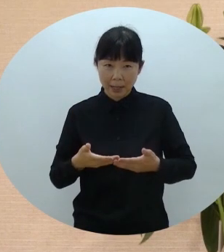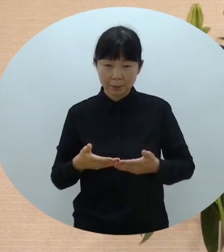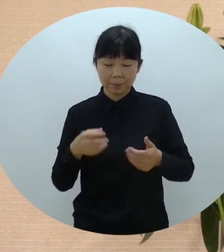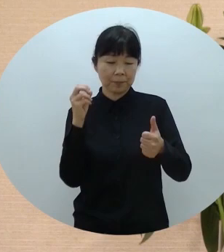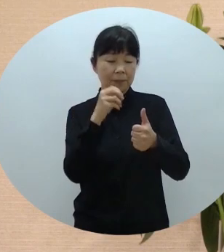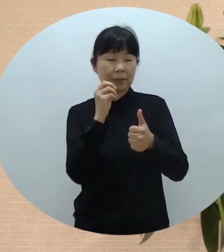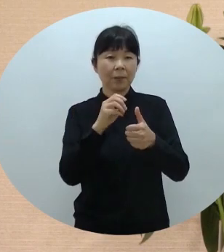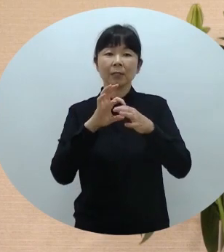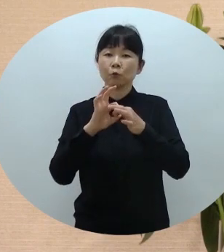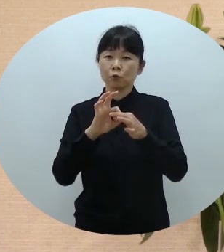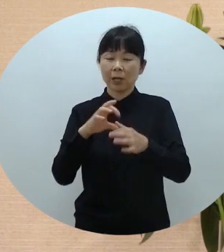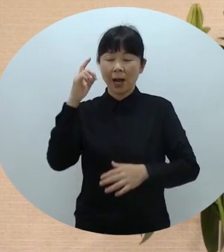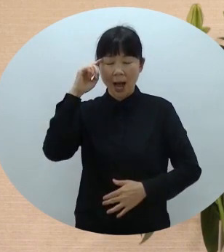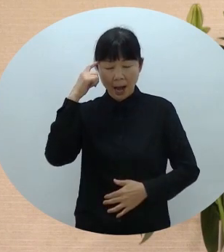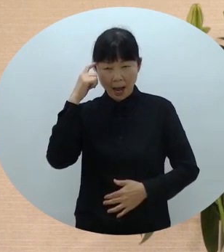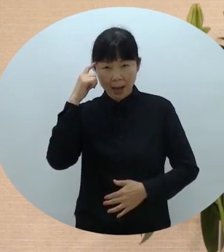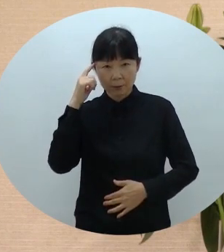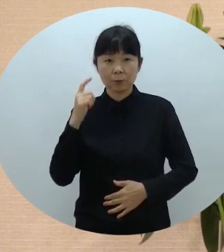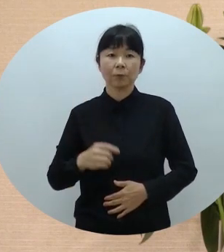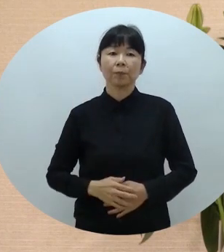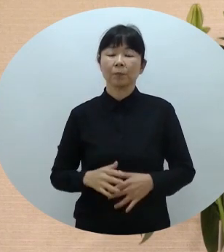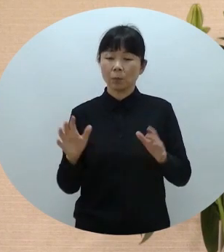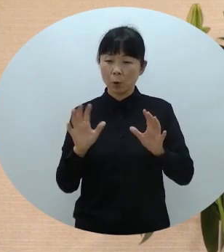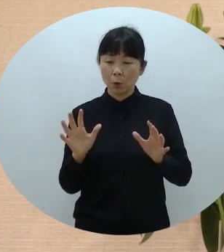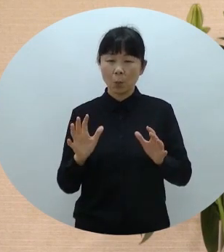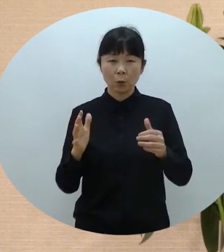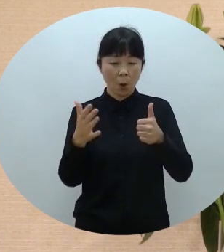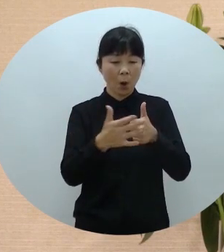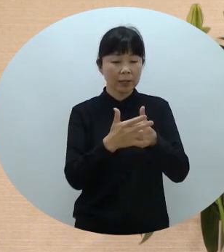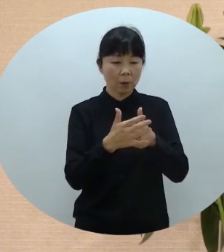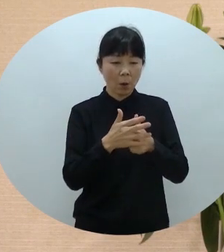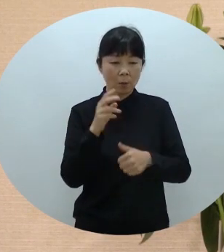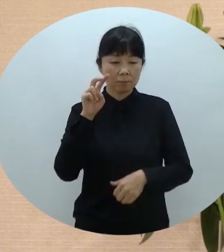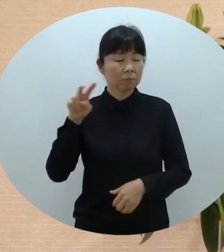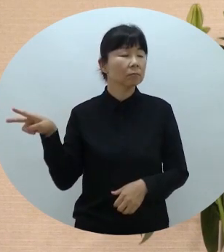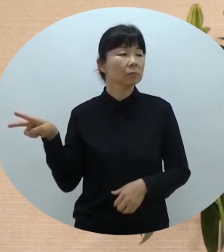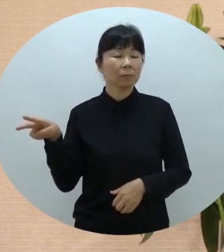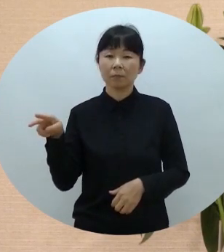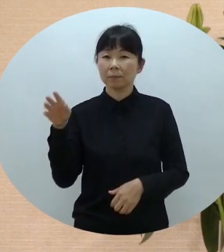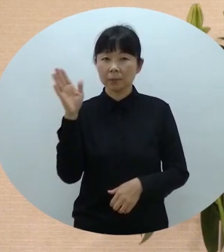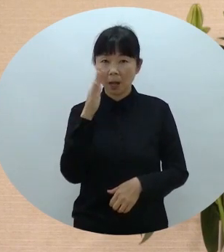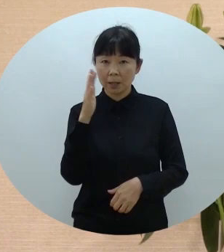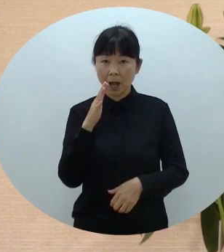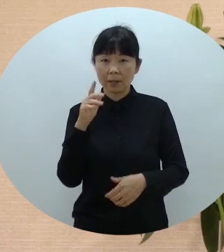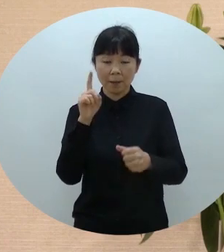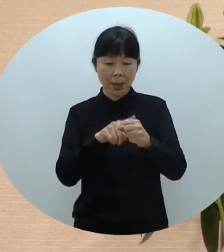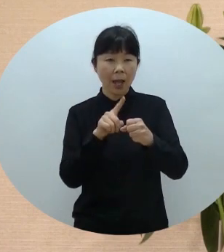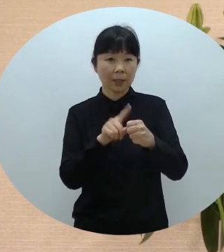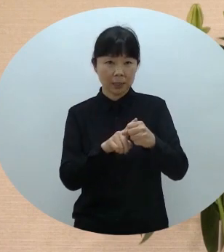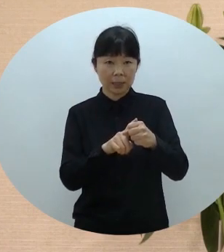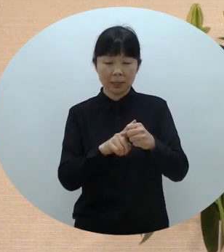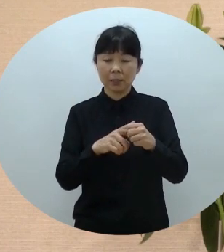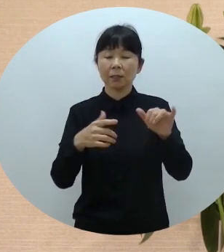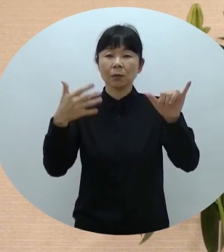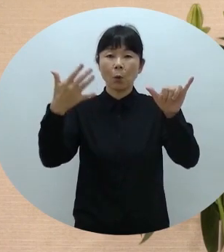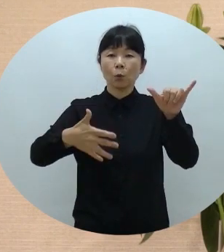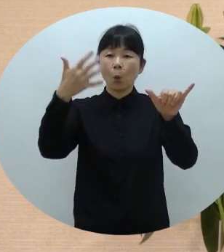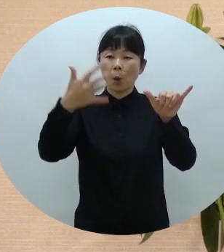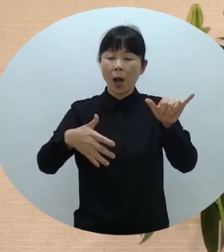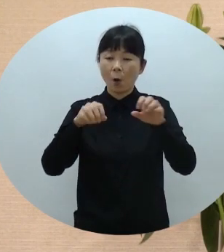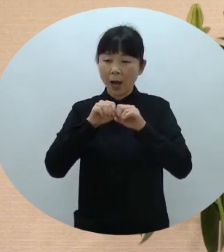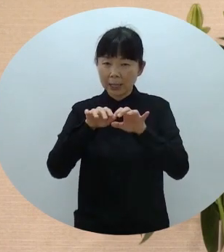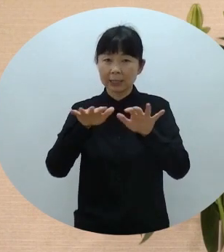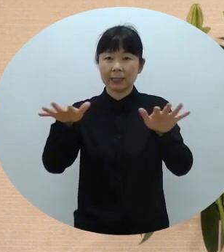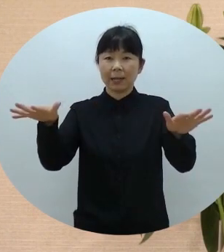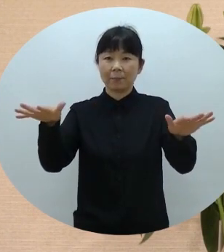じめについて考える子どもの SOS を見逃さないためにの動画を配信しています